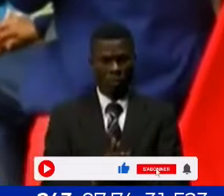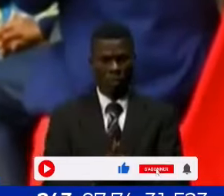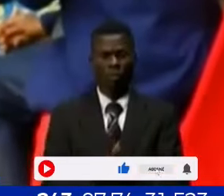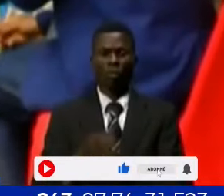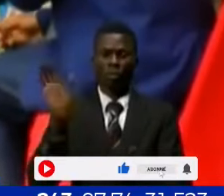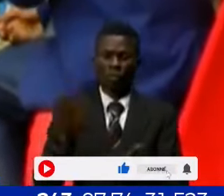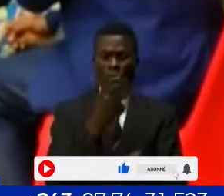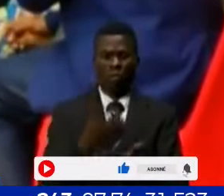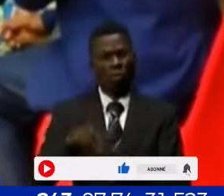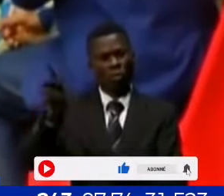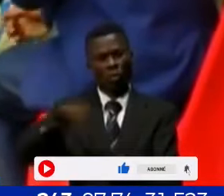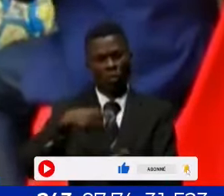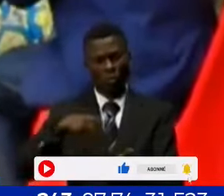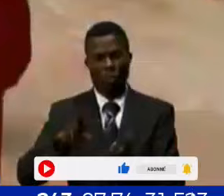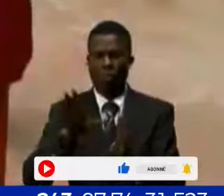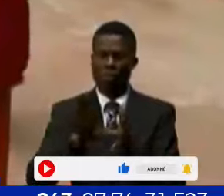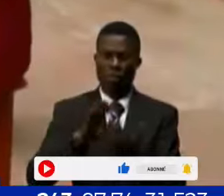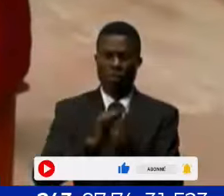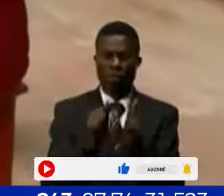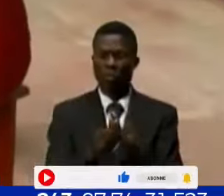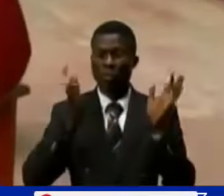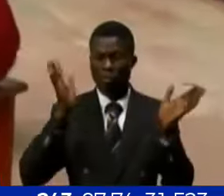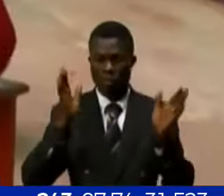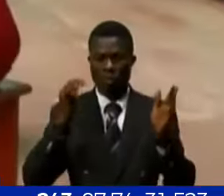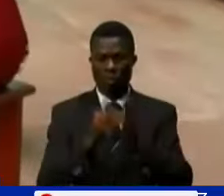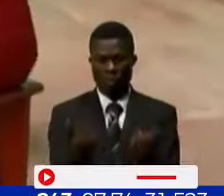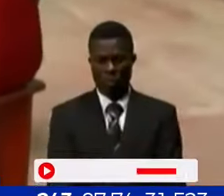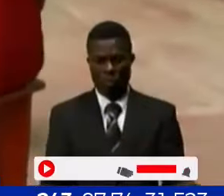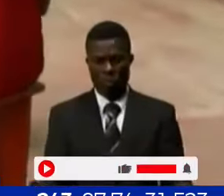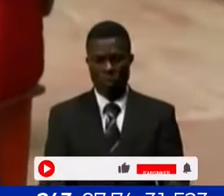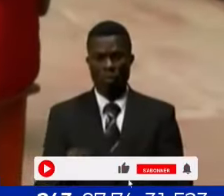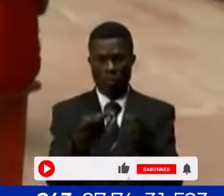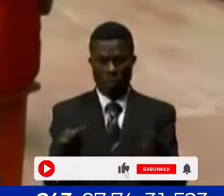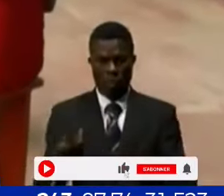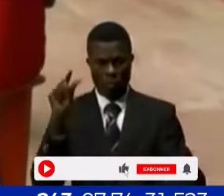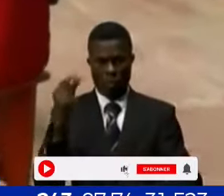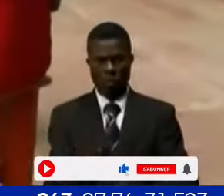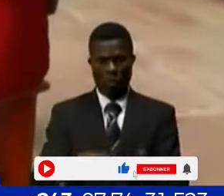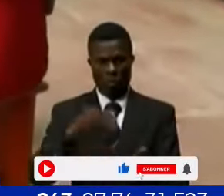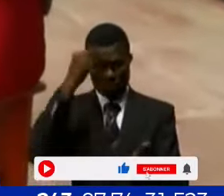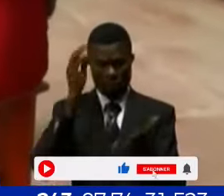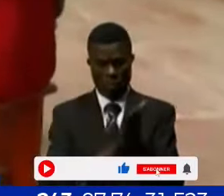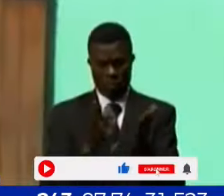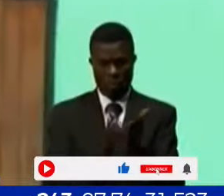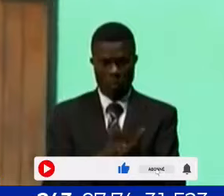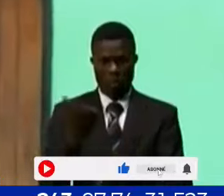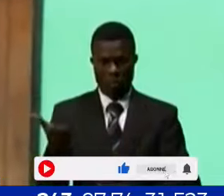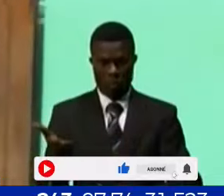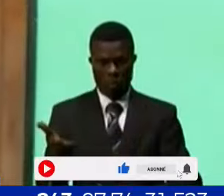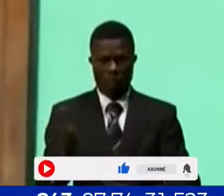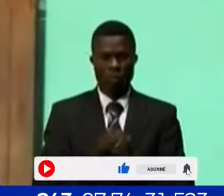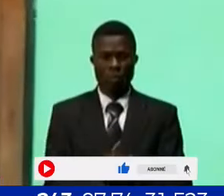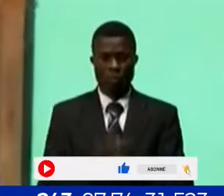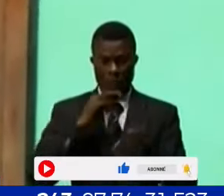chant, poème, illustrant le danger lié à la présence des enfants dans les mines par les élèves de l'Institut Tusaidiane.